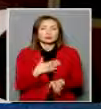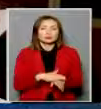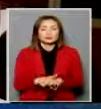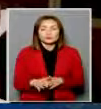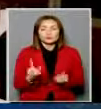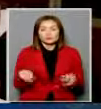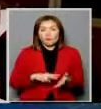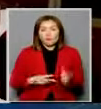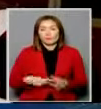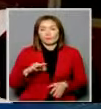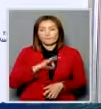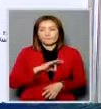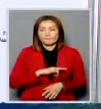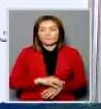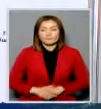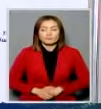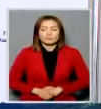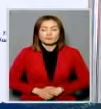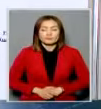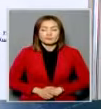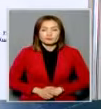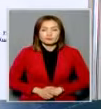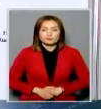реализовывать инновационные технологии.